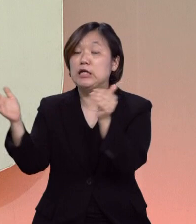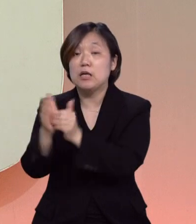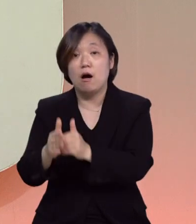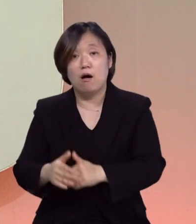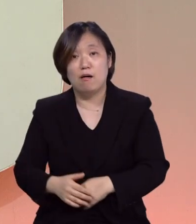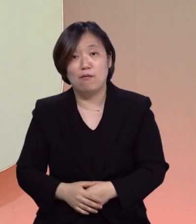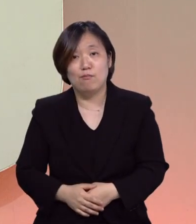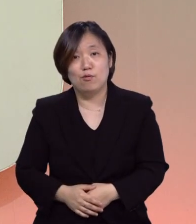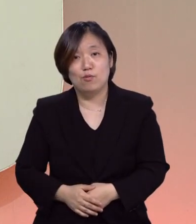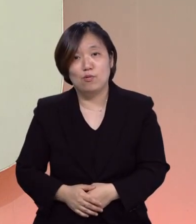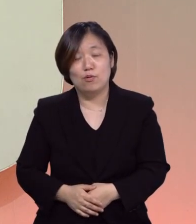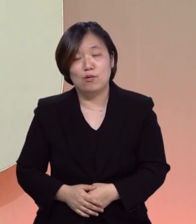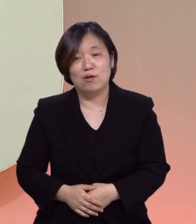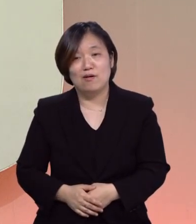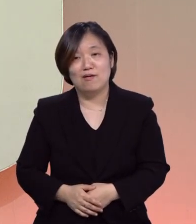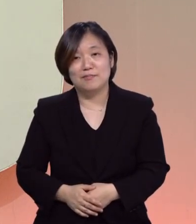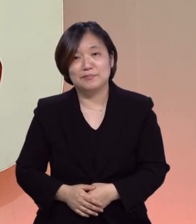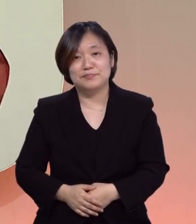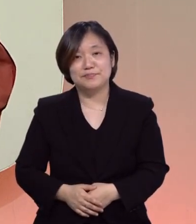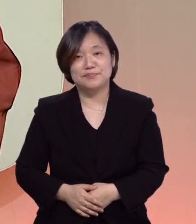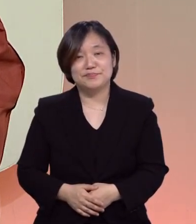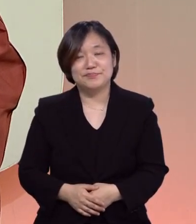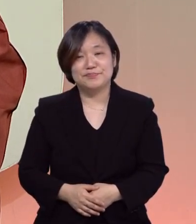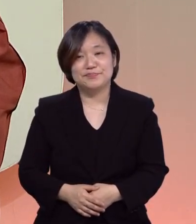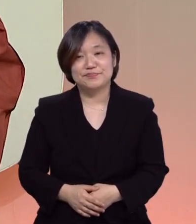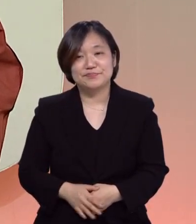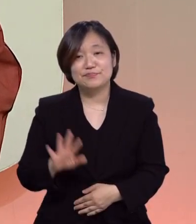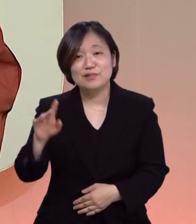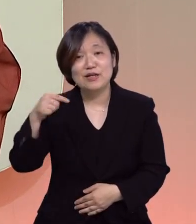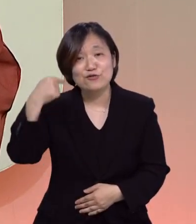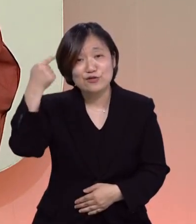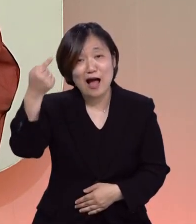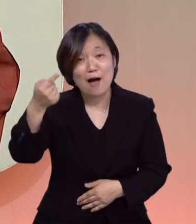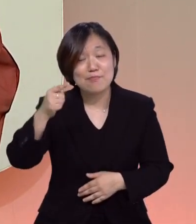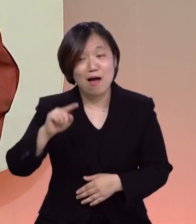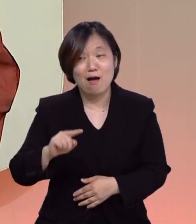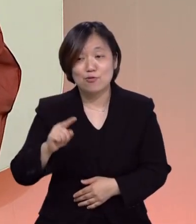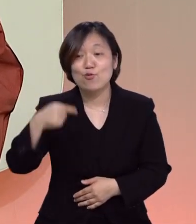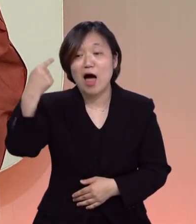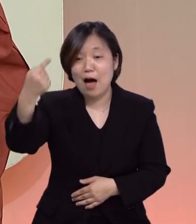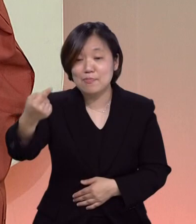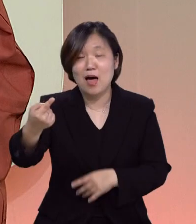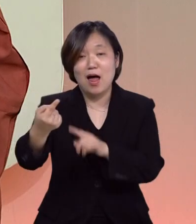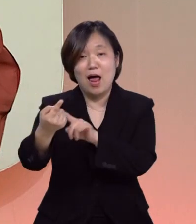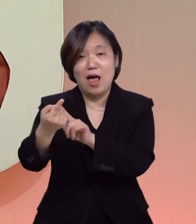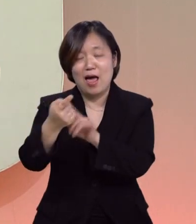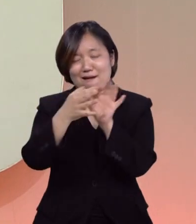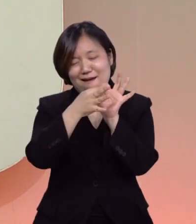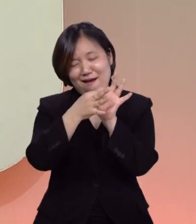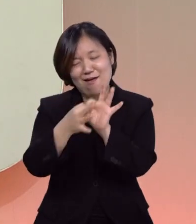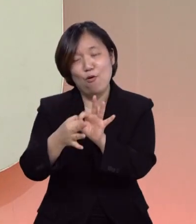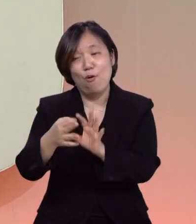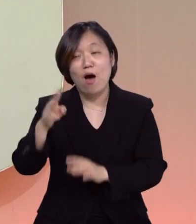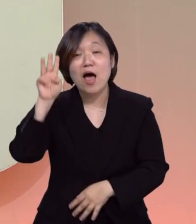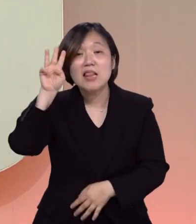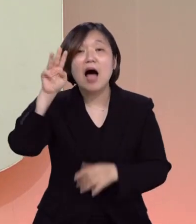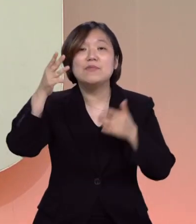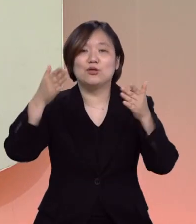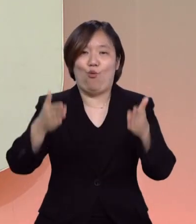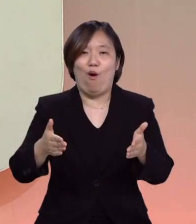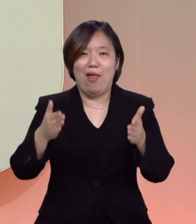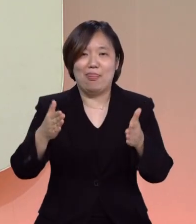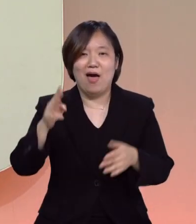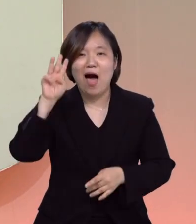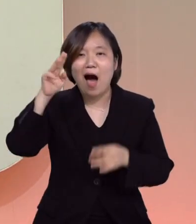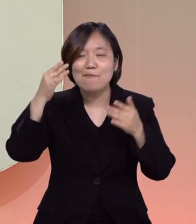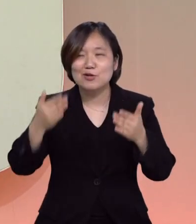하면서 그리고 그 다음날 그 다음날 3일 동안 막 피눈물을